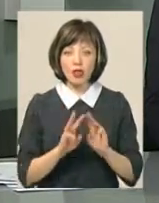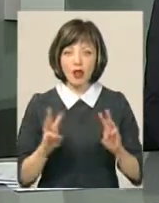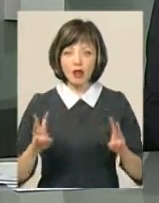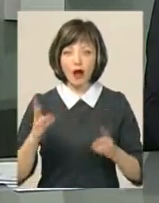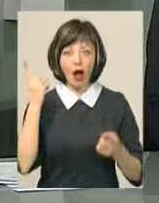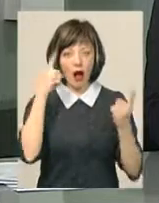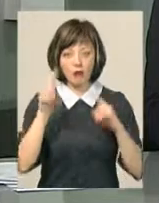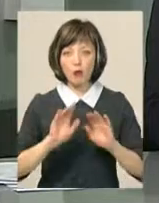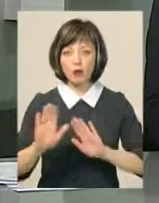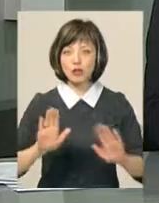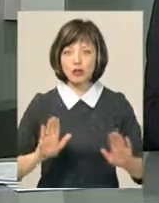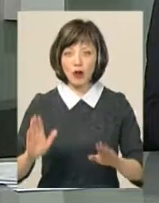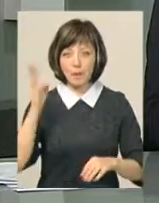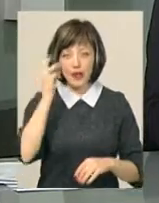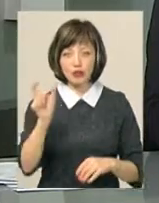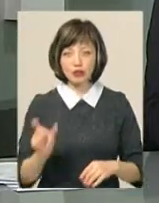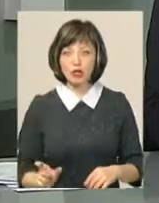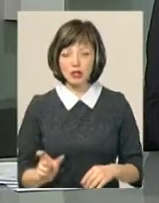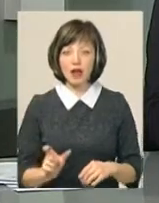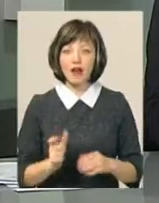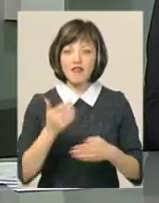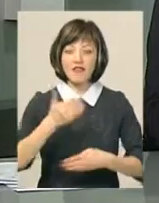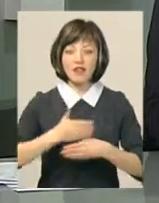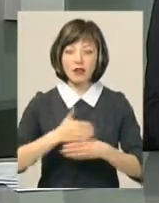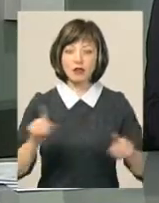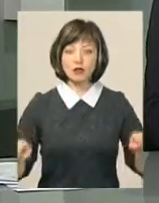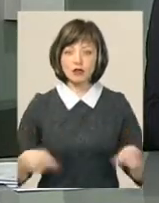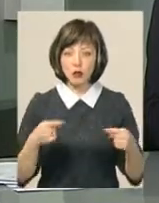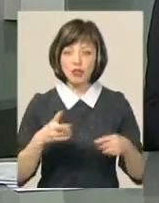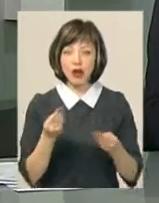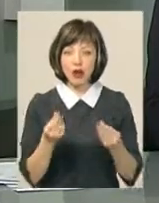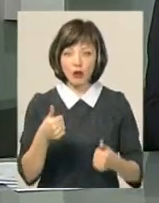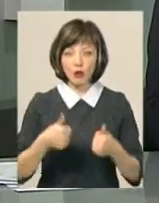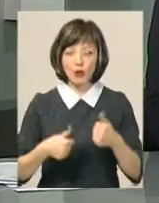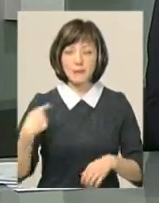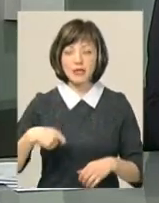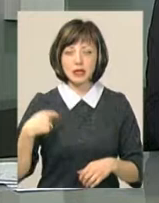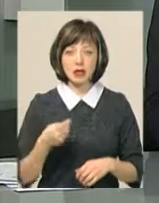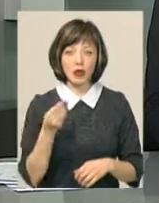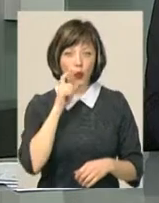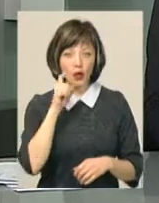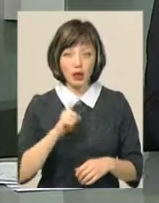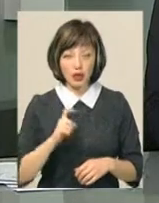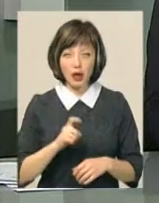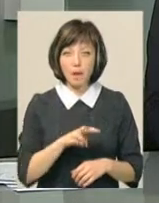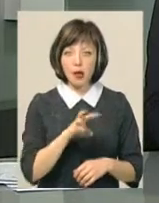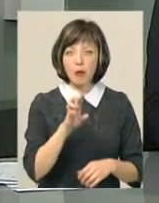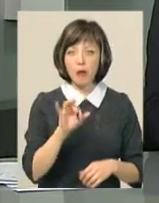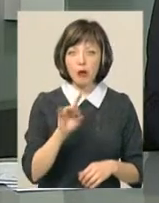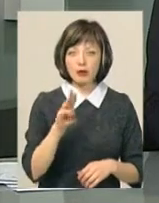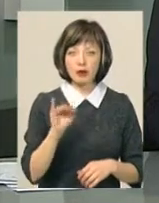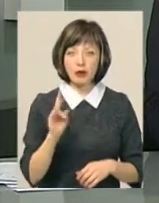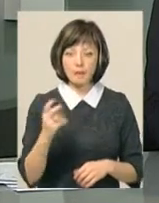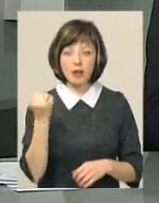постановки – хмельничанка Марина Бортник-Гуливата. Виставу вона створює за грантові кошти президента України. Нагадаю, Марина